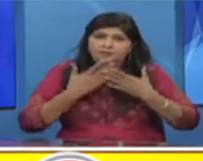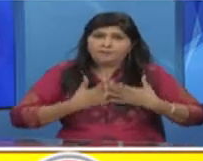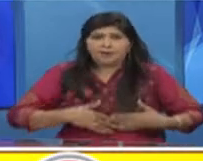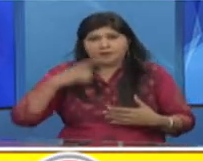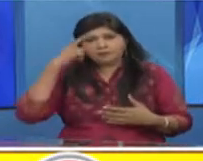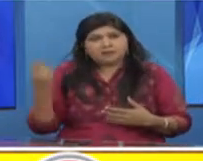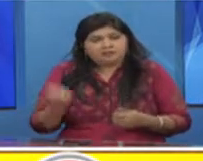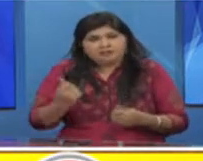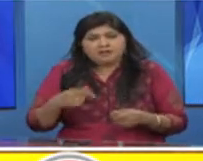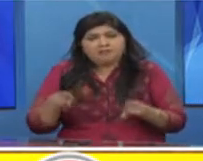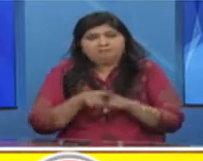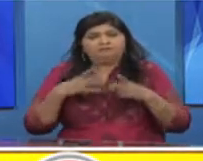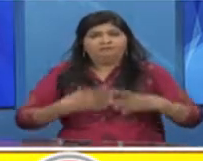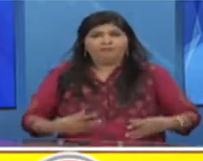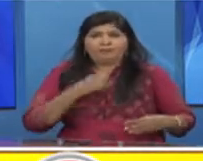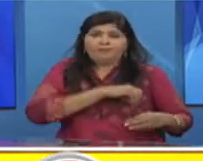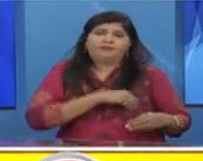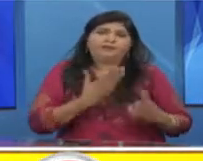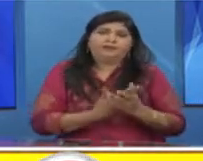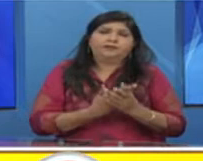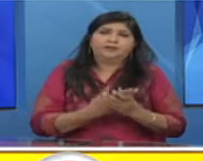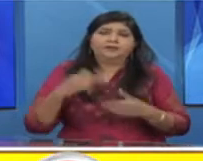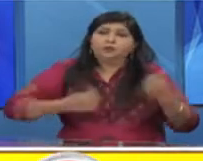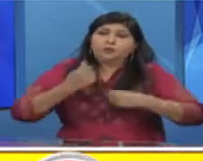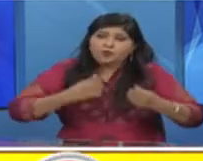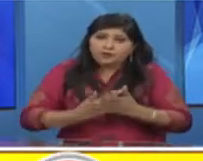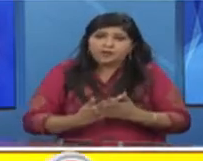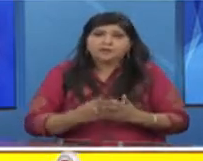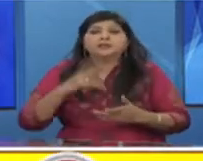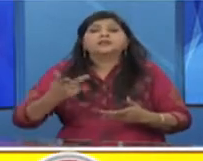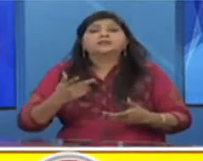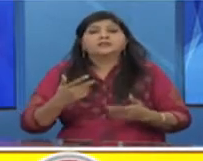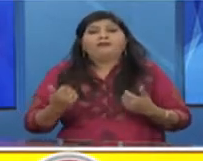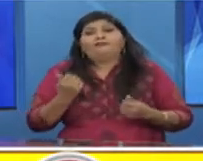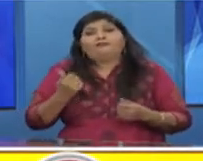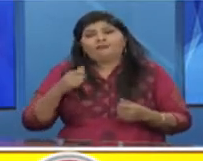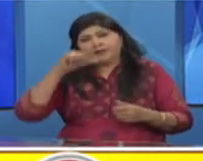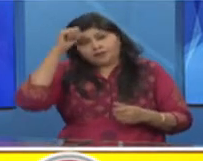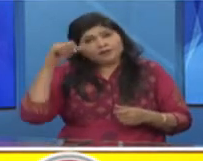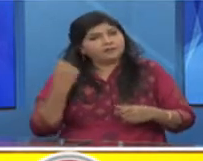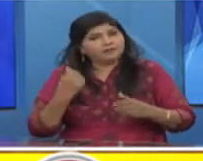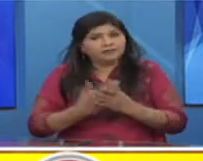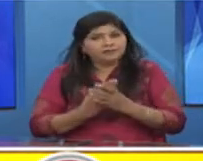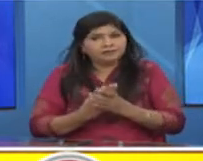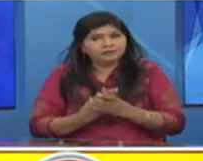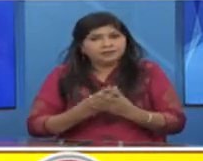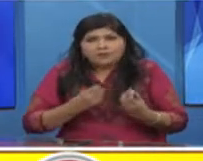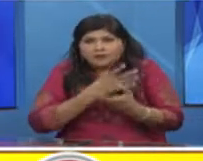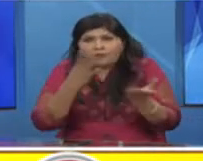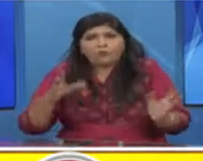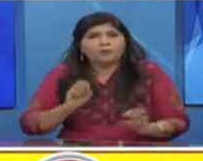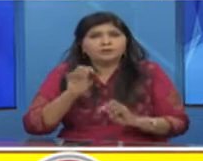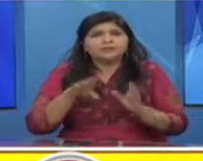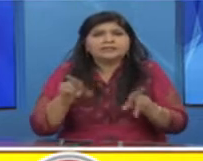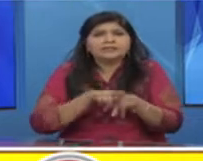मस्तिष्क और शरीर सबके लिए फायदेमंद है। यहाँ तो दौड़ना भी है, फिट इंडिया के भाव को चरितार्थ भी करते हैं,